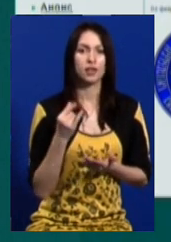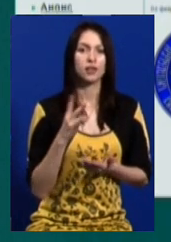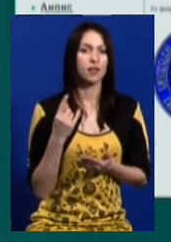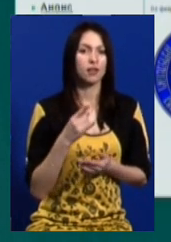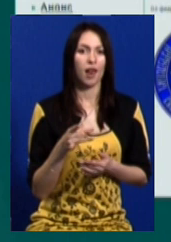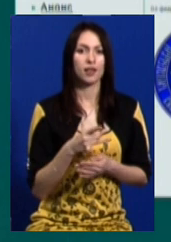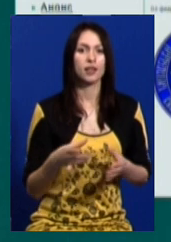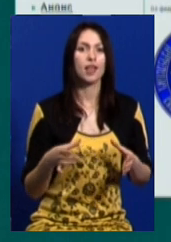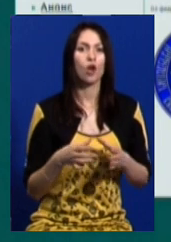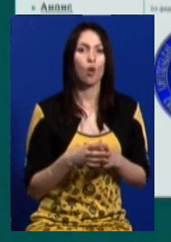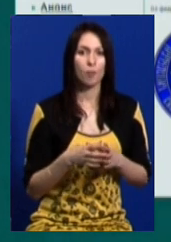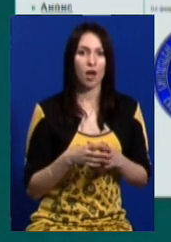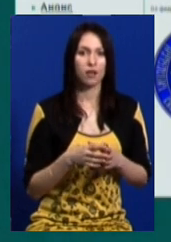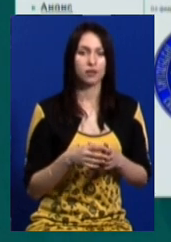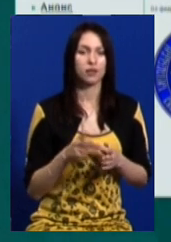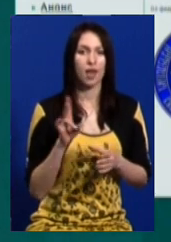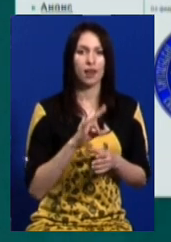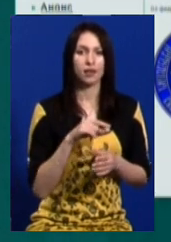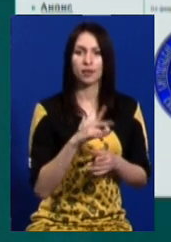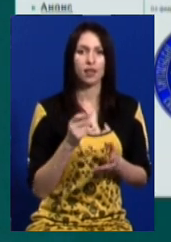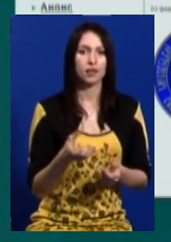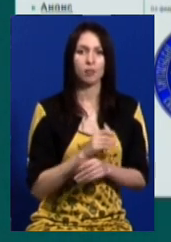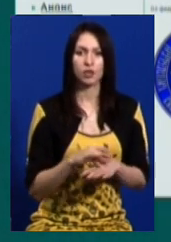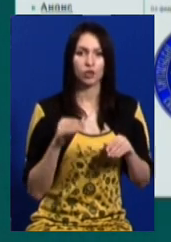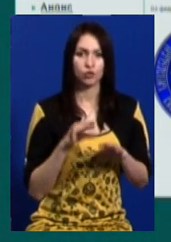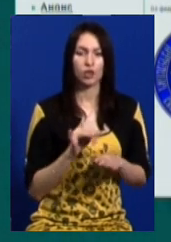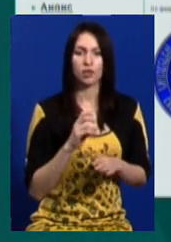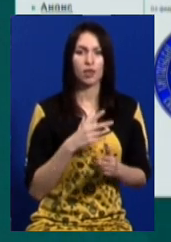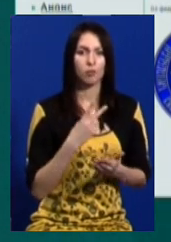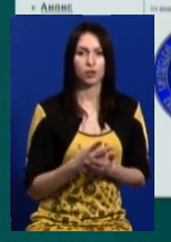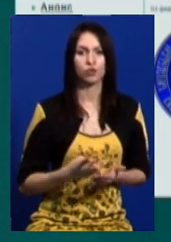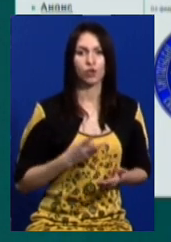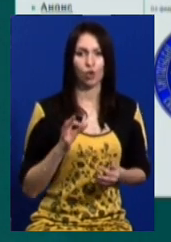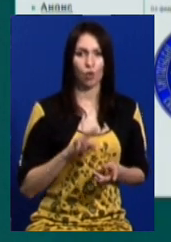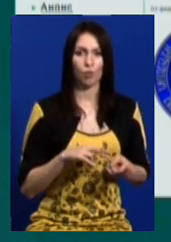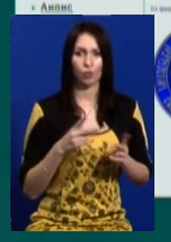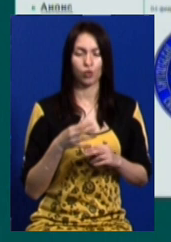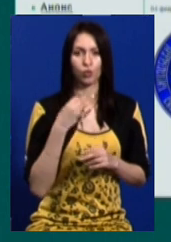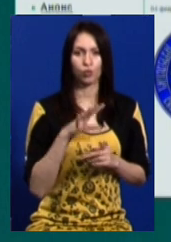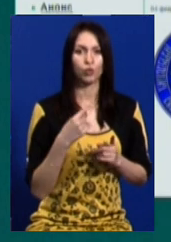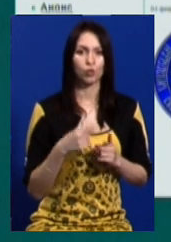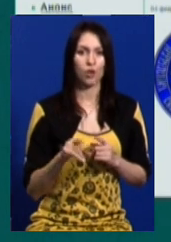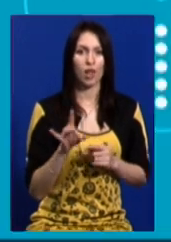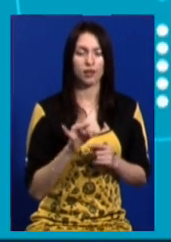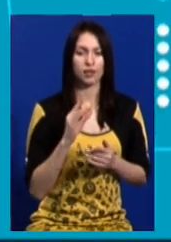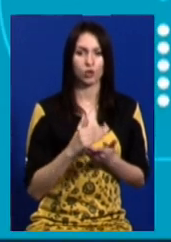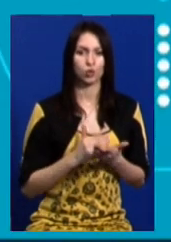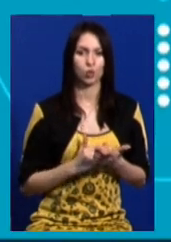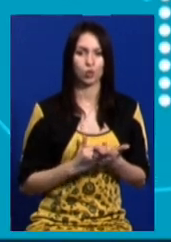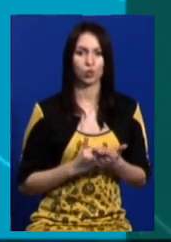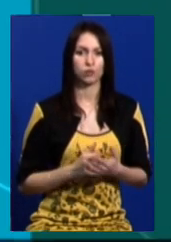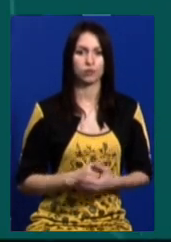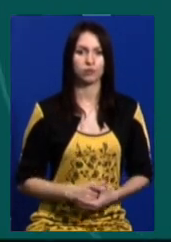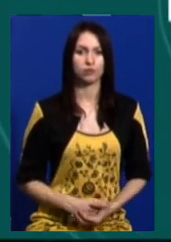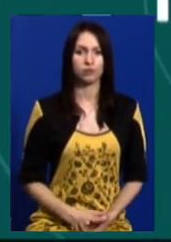громада Харківської єпархії не приймали рішень і не виявляли бажання про перехід до будь-яких інших релігійних структур.